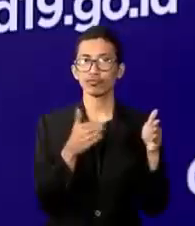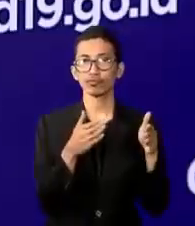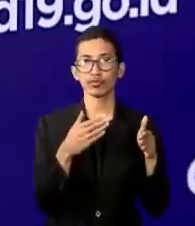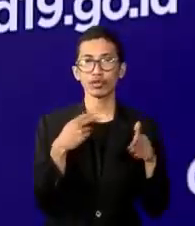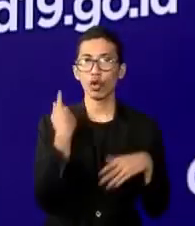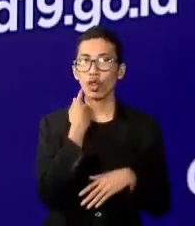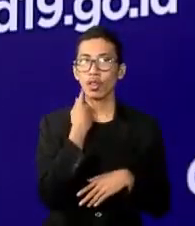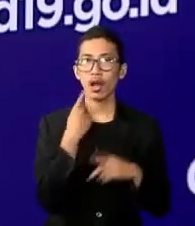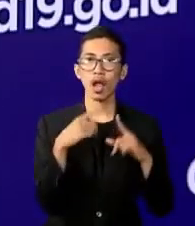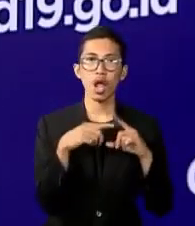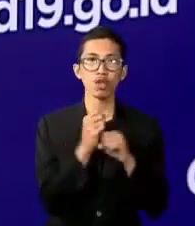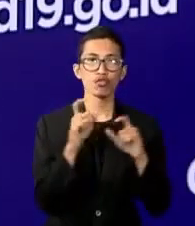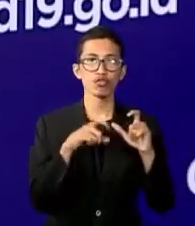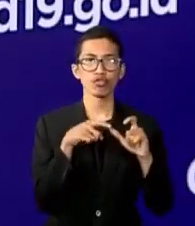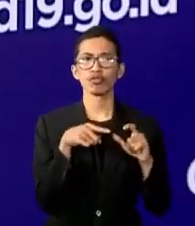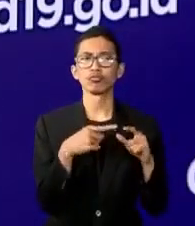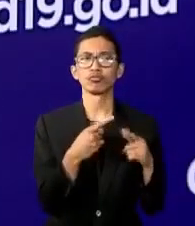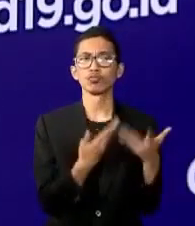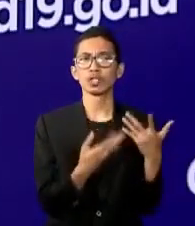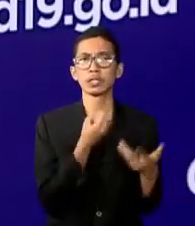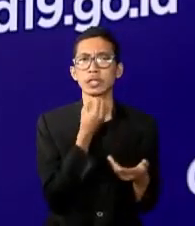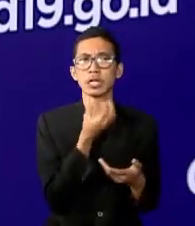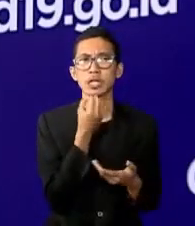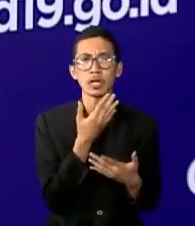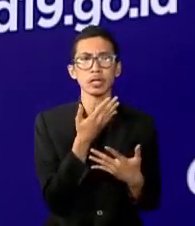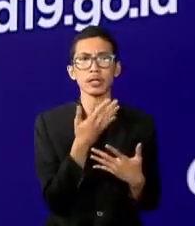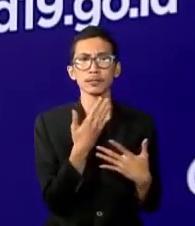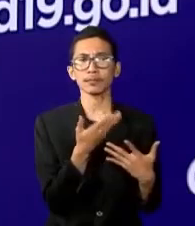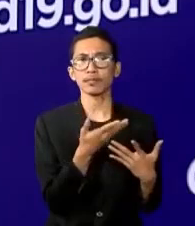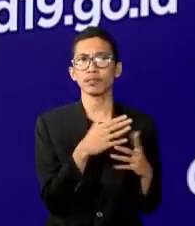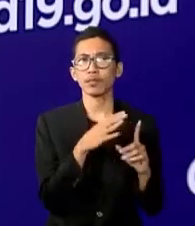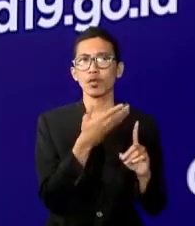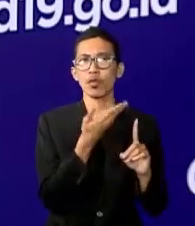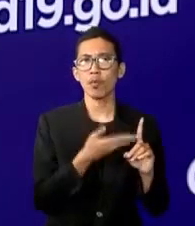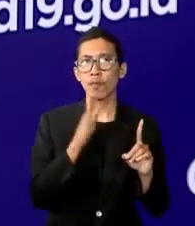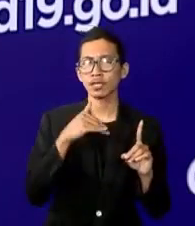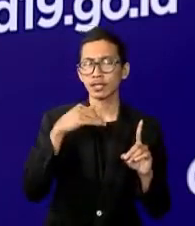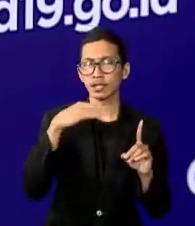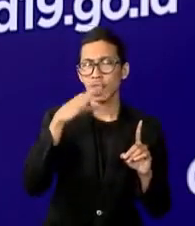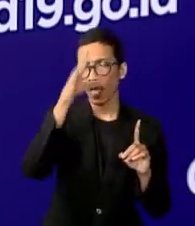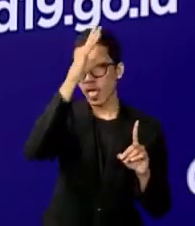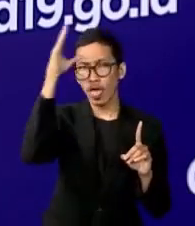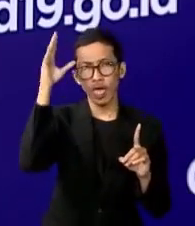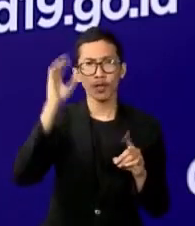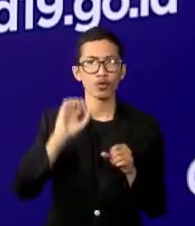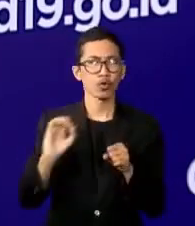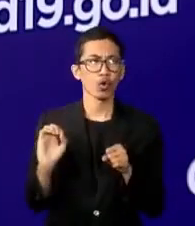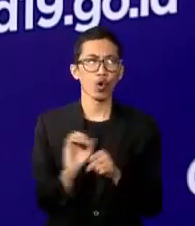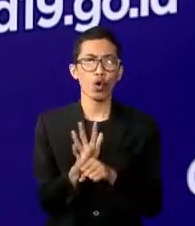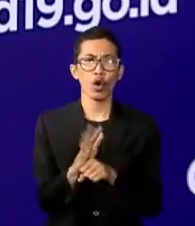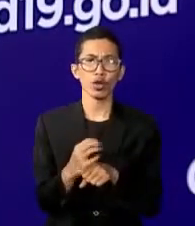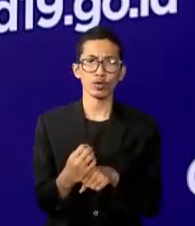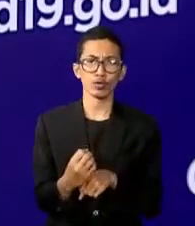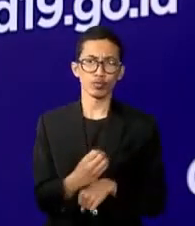dok ini sebetulnya Bisa dijelaskan enggak mungkin untuk yang masih awam ee utamanya ini bagaimana sebenarnya virus covid-19